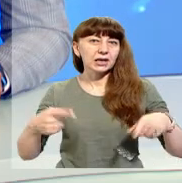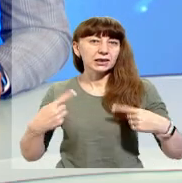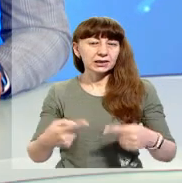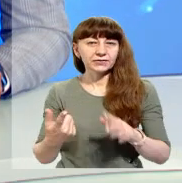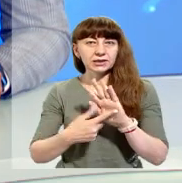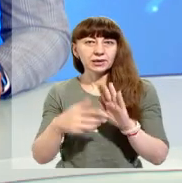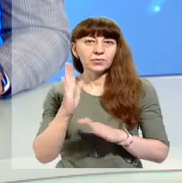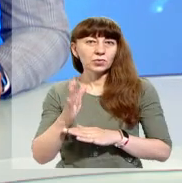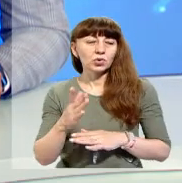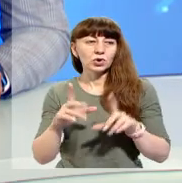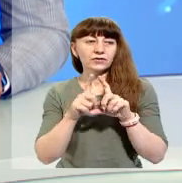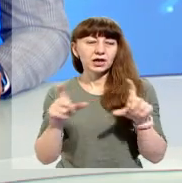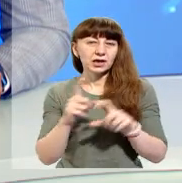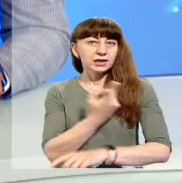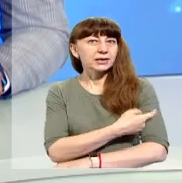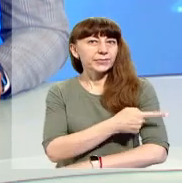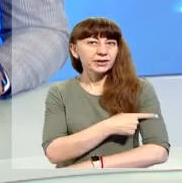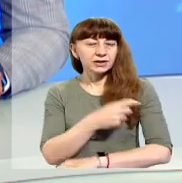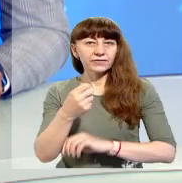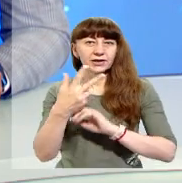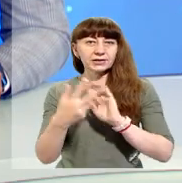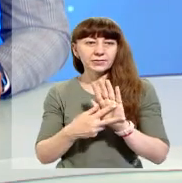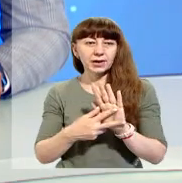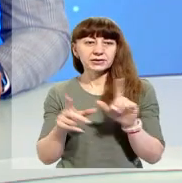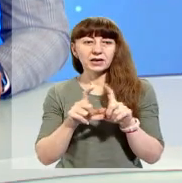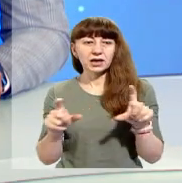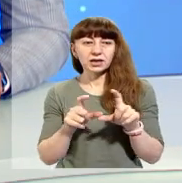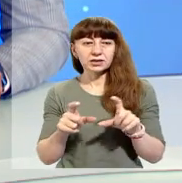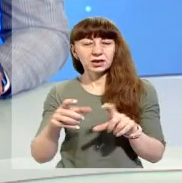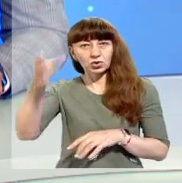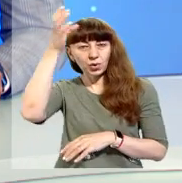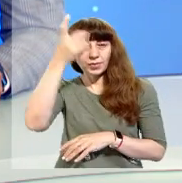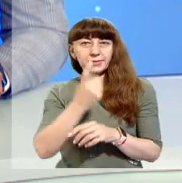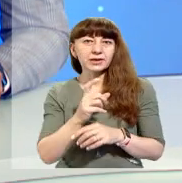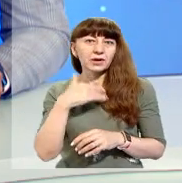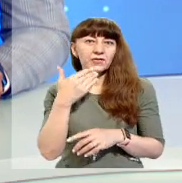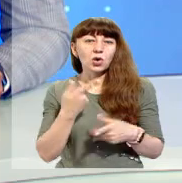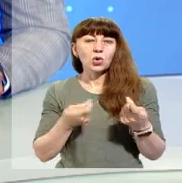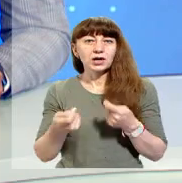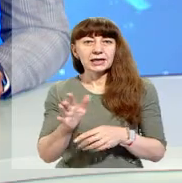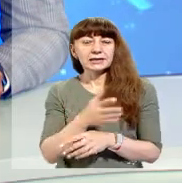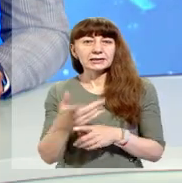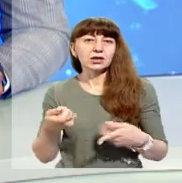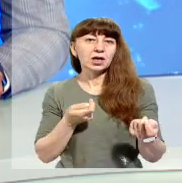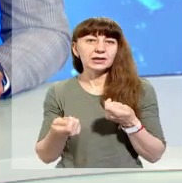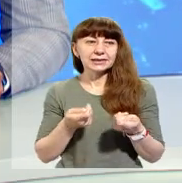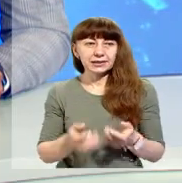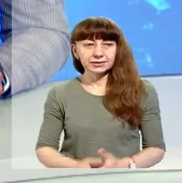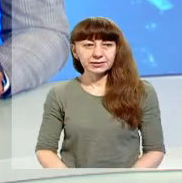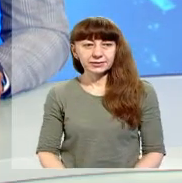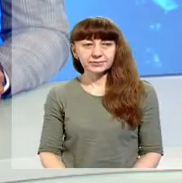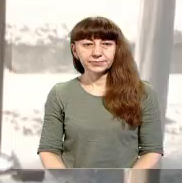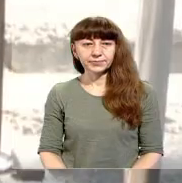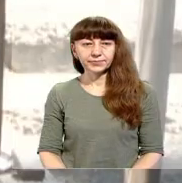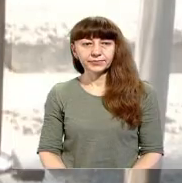беру ұйымдарында болмақ. Бұл туралы жұмыспен қамту және әлеуметтік бағдарламаларды үйлестіру бөлімінің басшысы қалалық әкімдік кеңесінде мәлім етті.